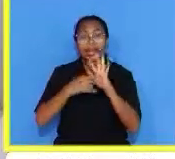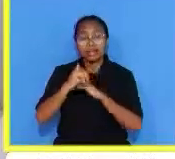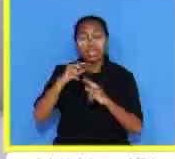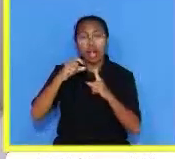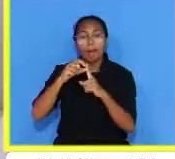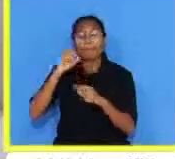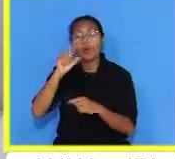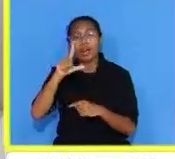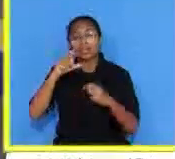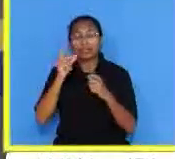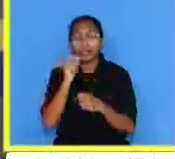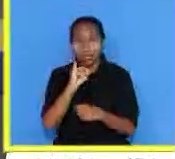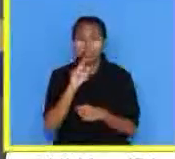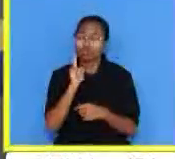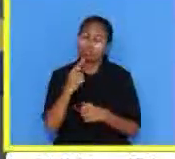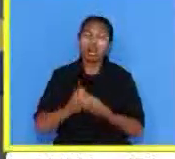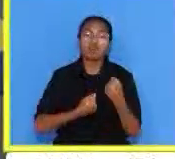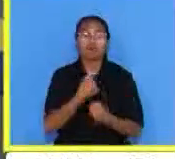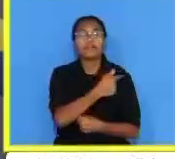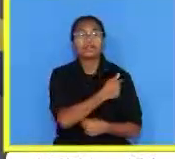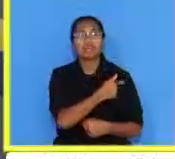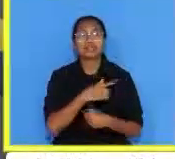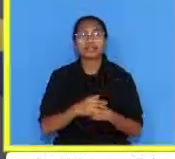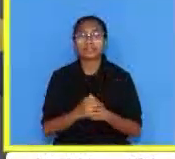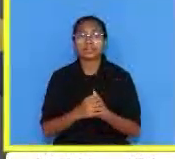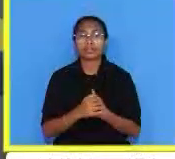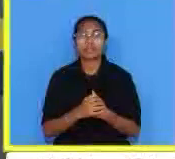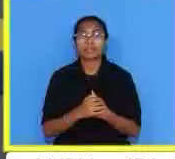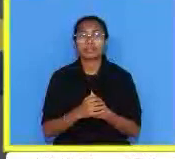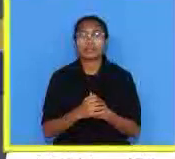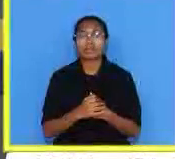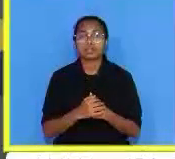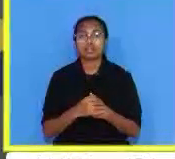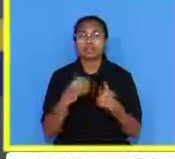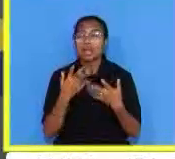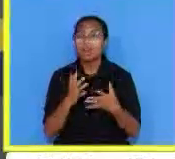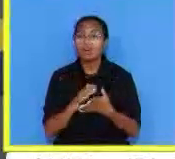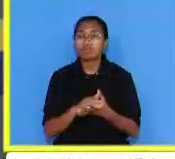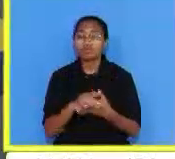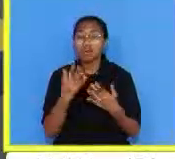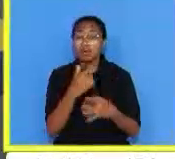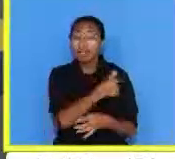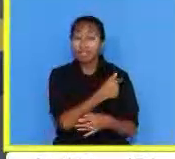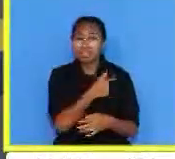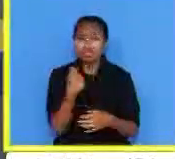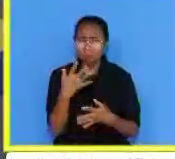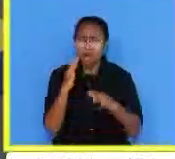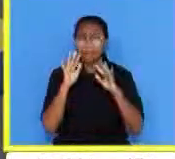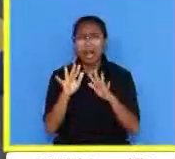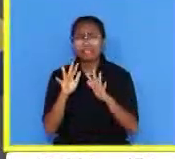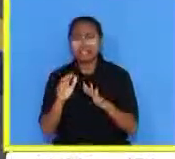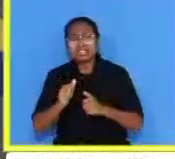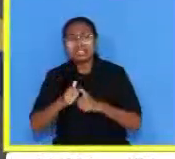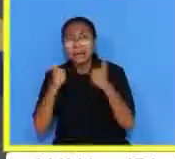mensukseskan vaksinasi ya dari pemerintah. Kemudian Ibu, kalau dari tempat-tempat penyediaan vaksinasi ini kan sudah banyak disediakan